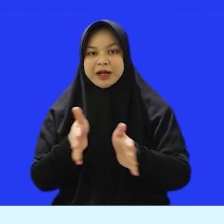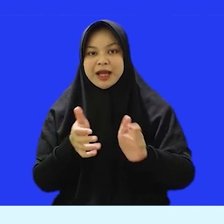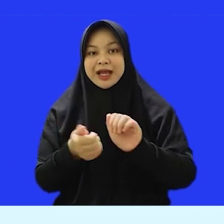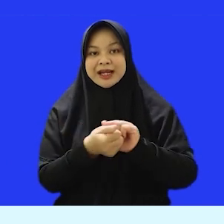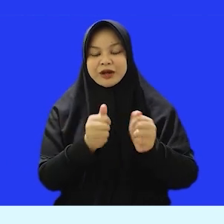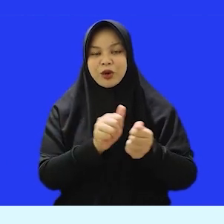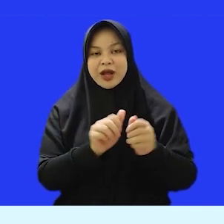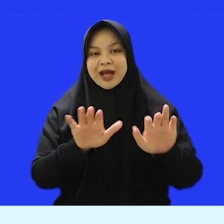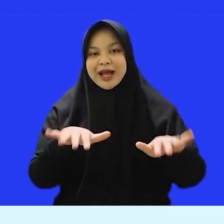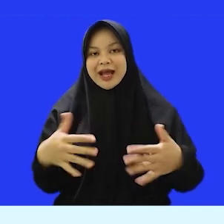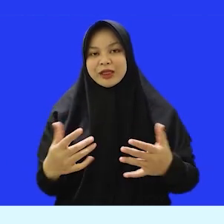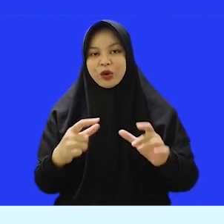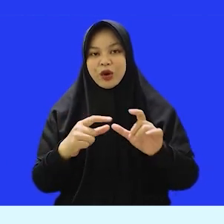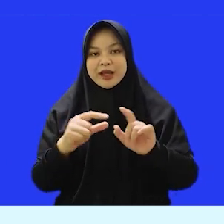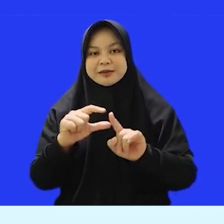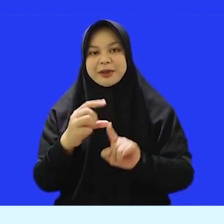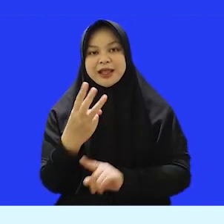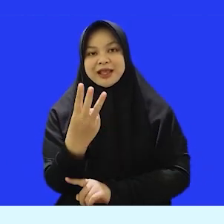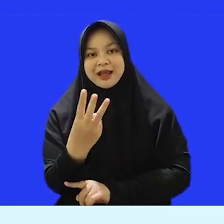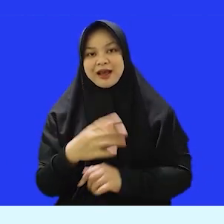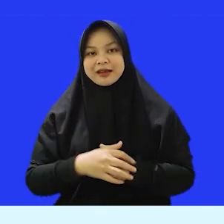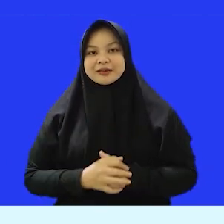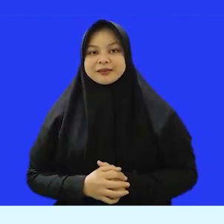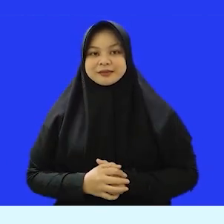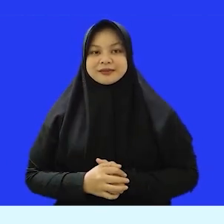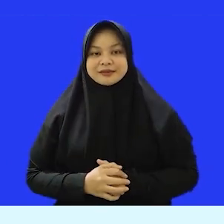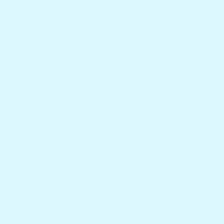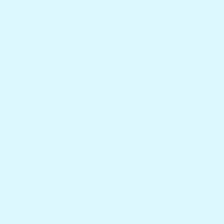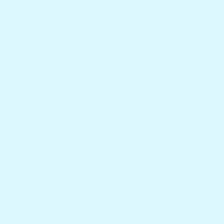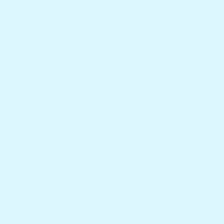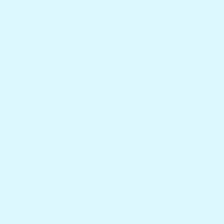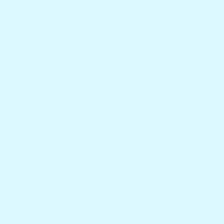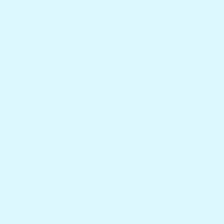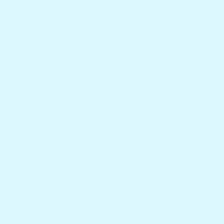penanganan perkara atau SP3.